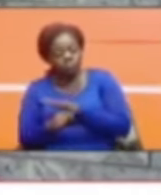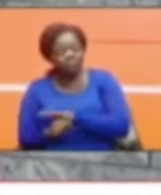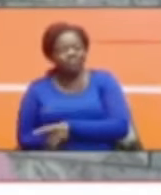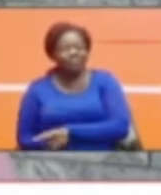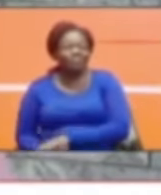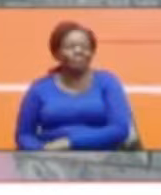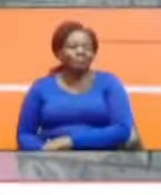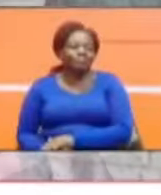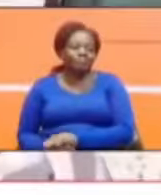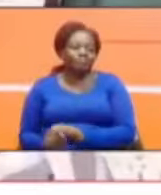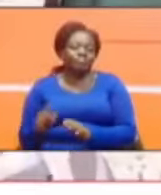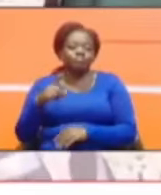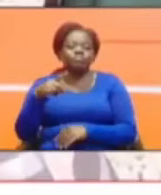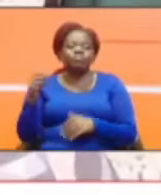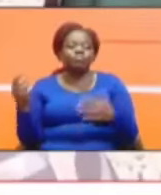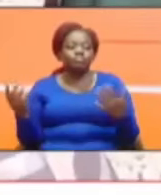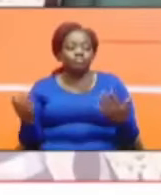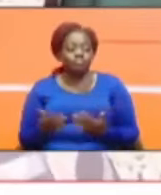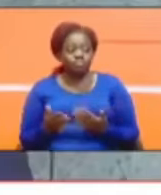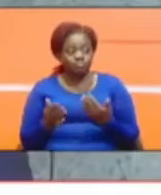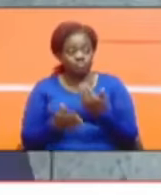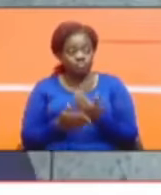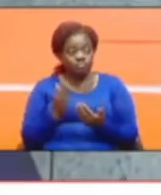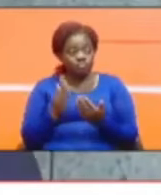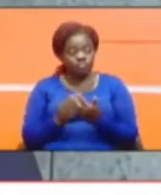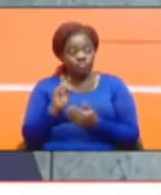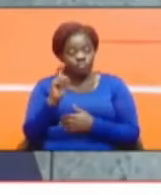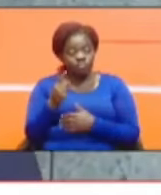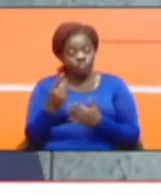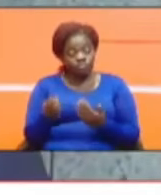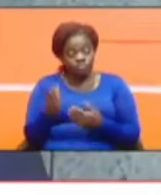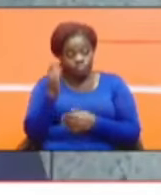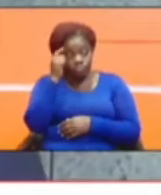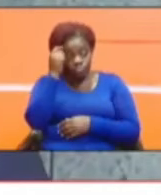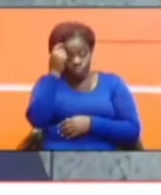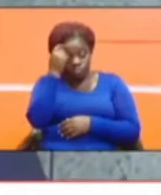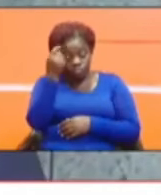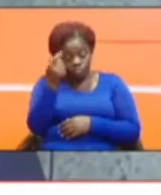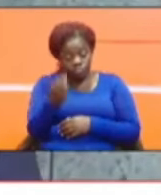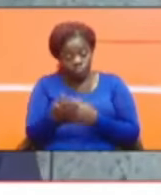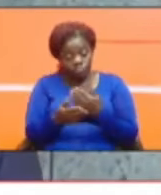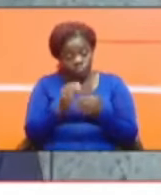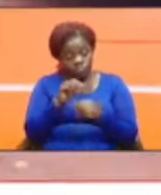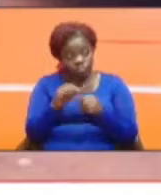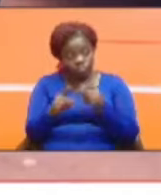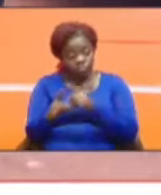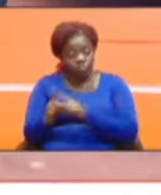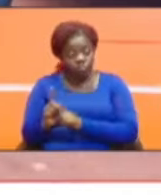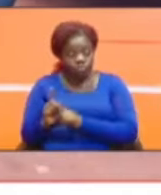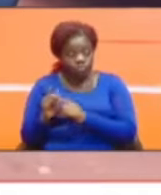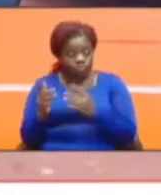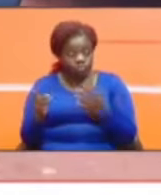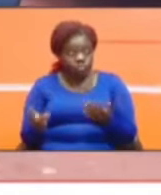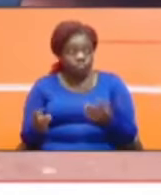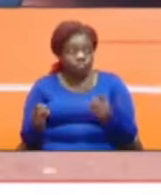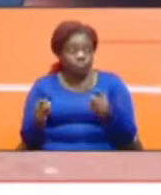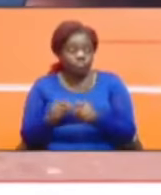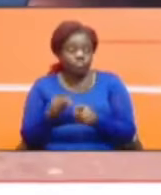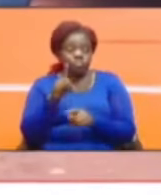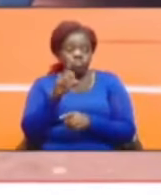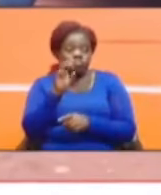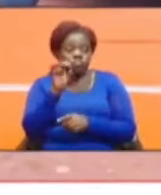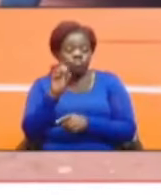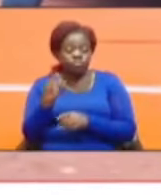emuyinze agenda wa budaabuda kye kisooka. So government efe ku bakuumi b'eddembe. Kanodde wa kiki